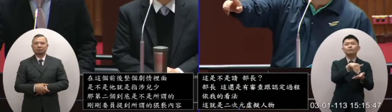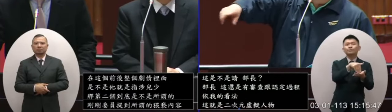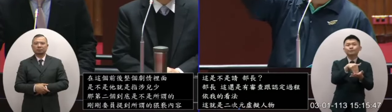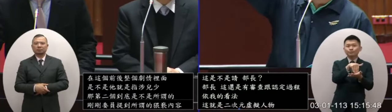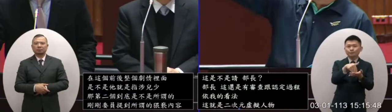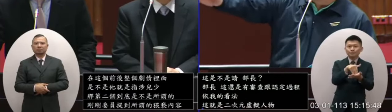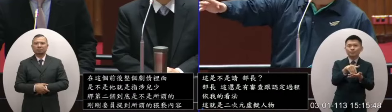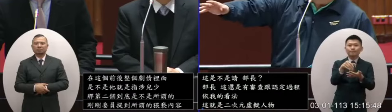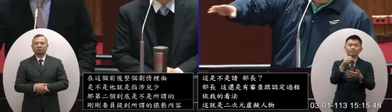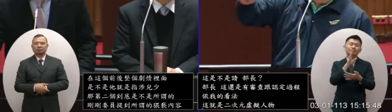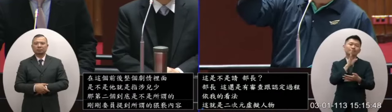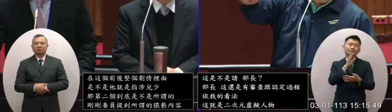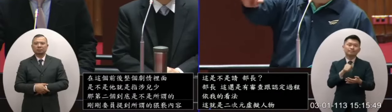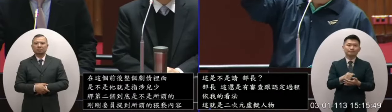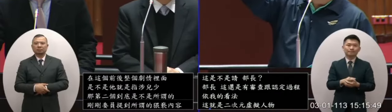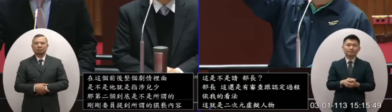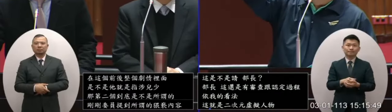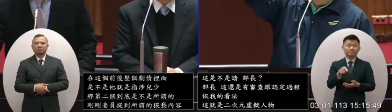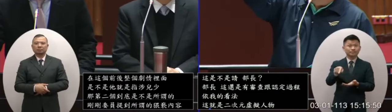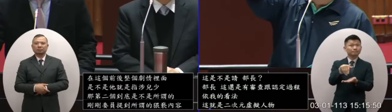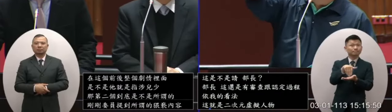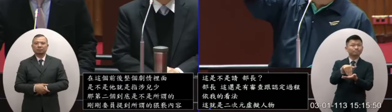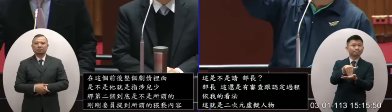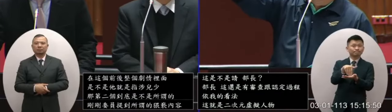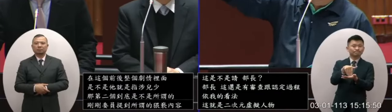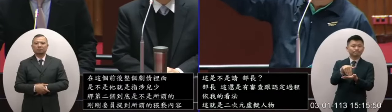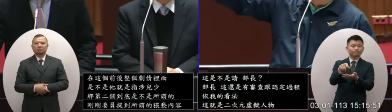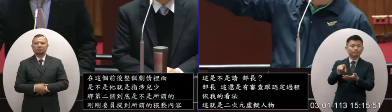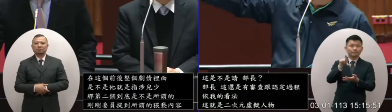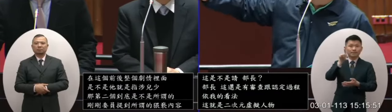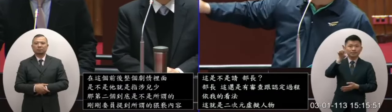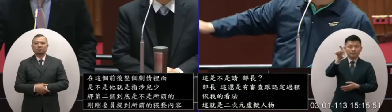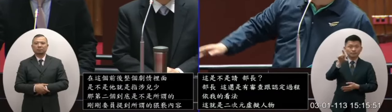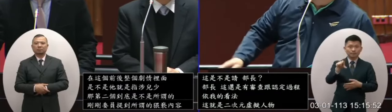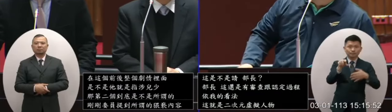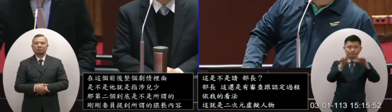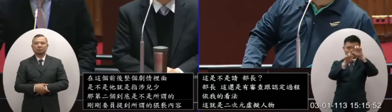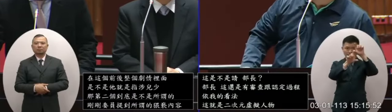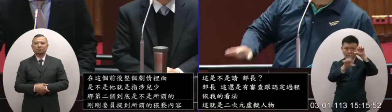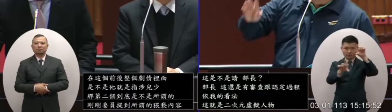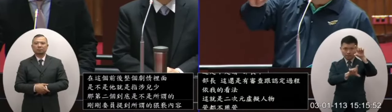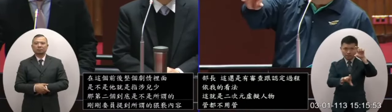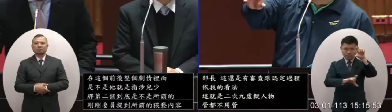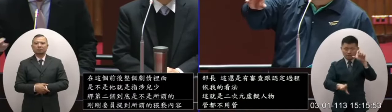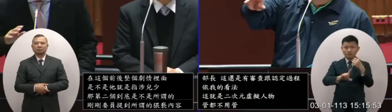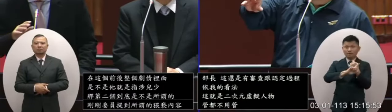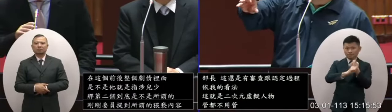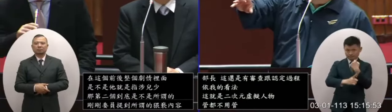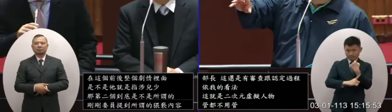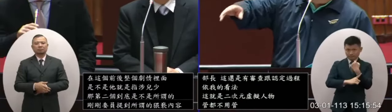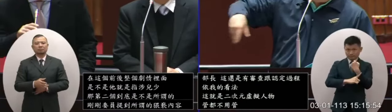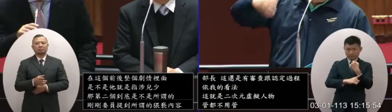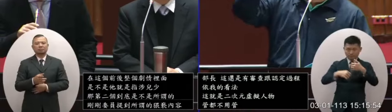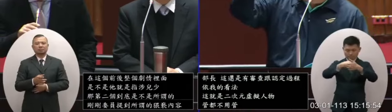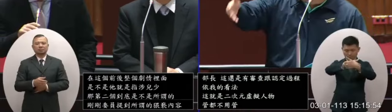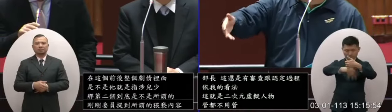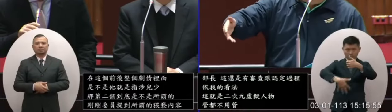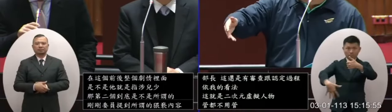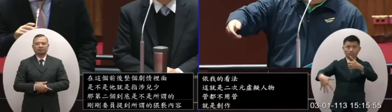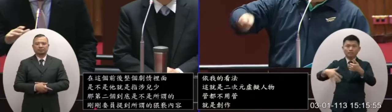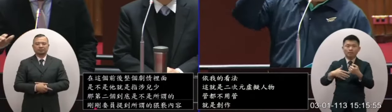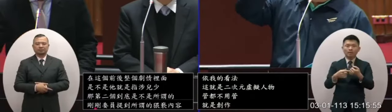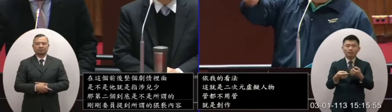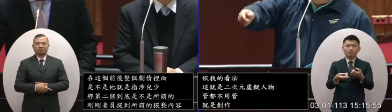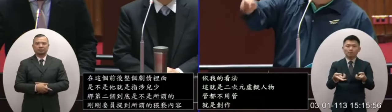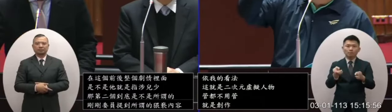软蕊。那软蕊嘞，它就叫那个叫做层次的法律保留，层次化，哎，哦，它就必须需要包